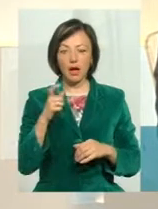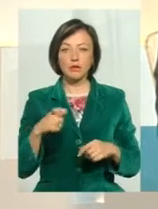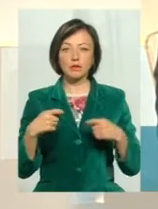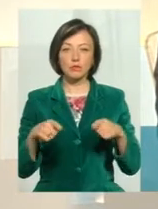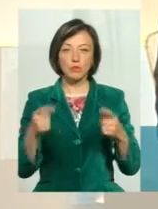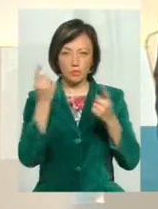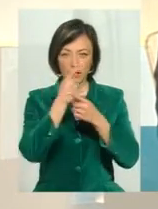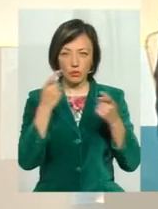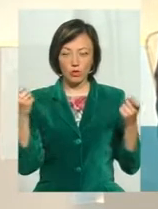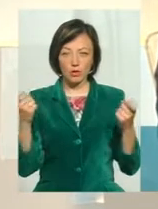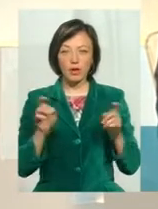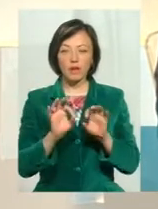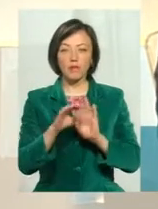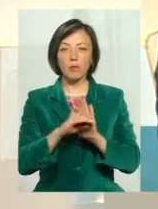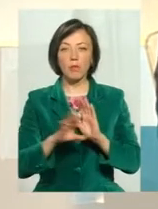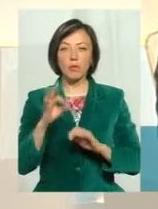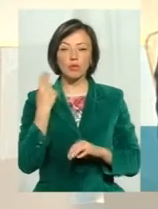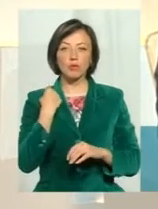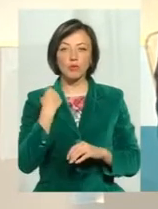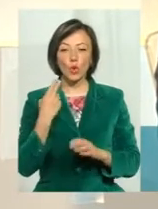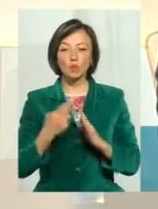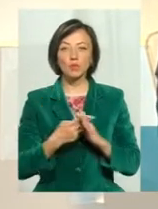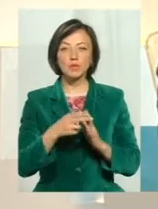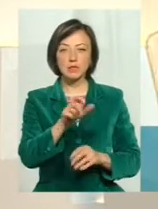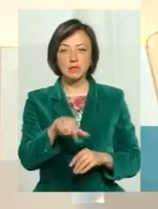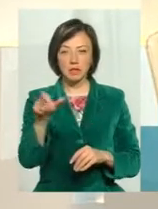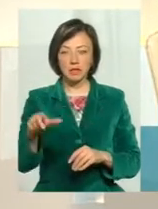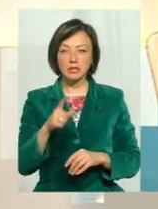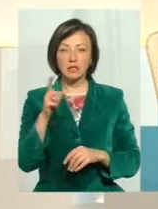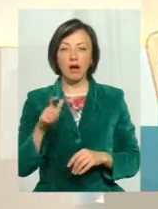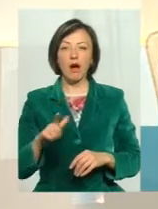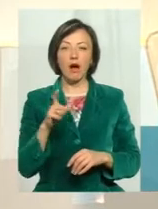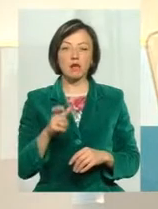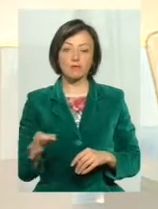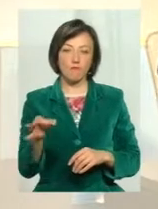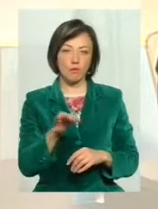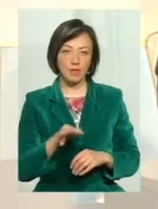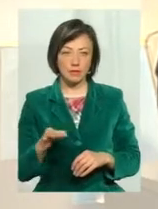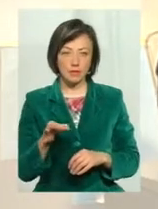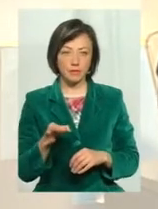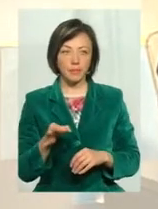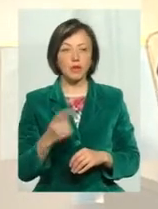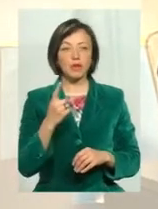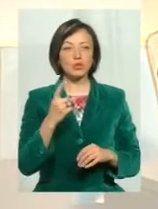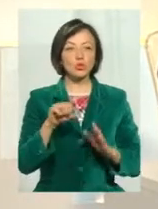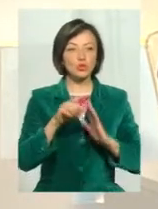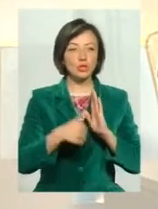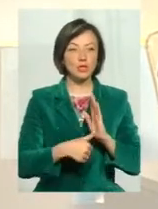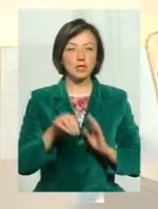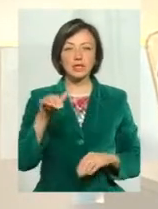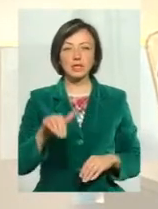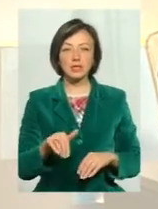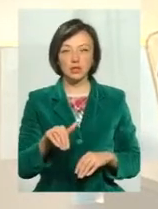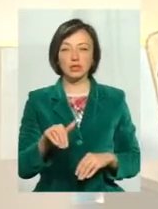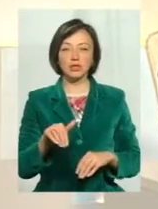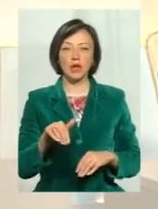оприлюднив інформацію про заборгованість субсидіантів за блакитне паливо в області. 116 тисяч